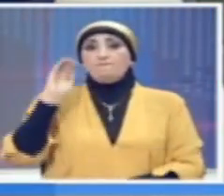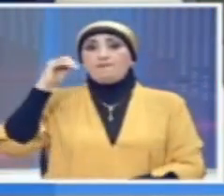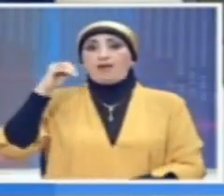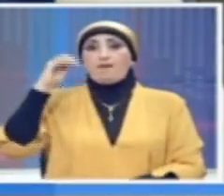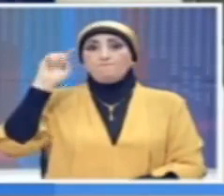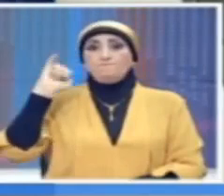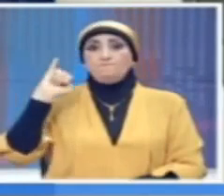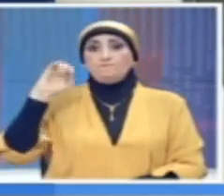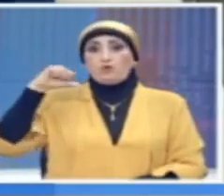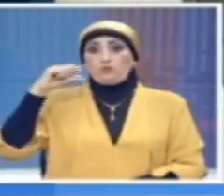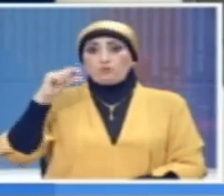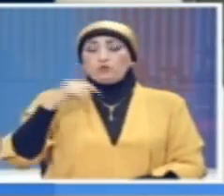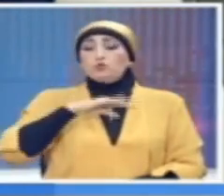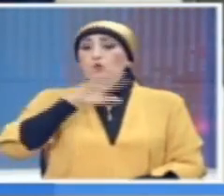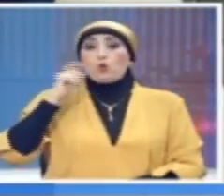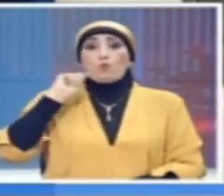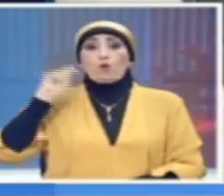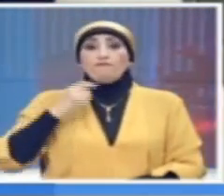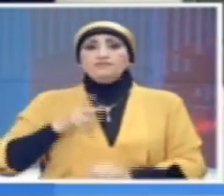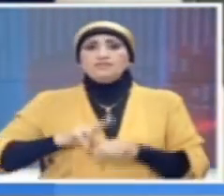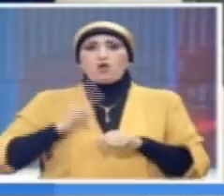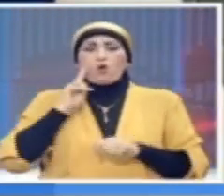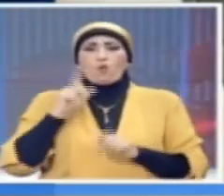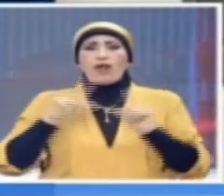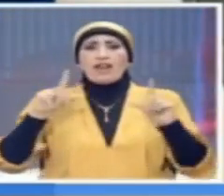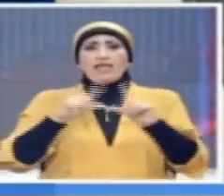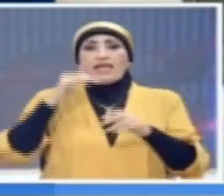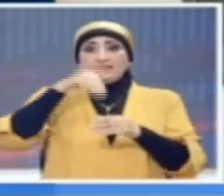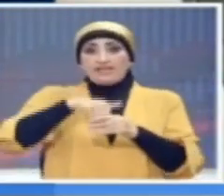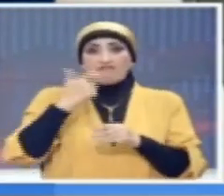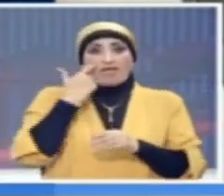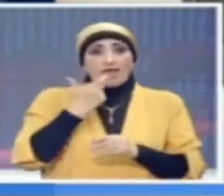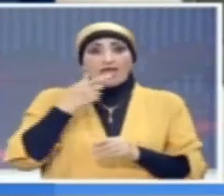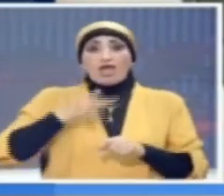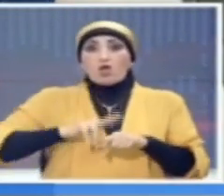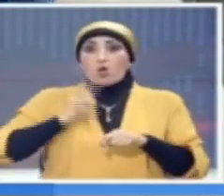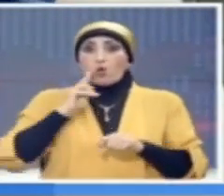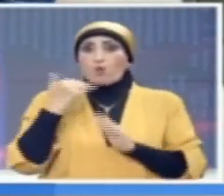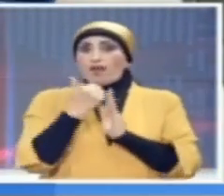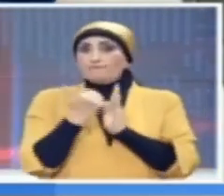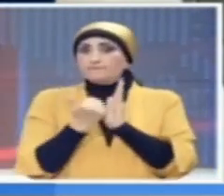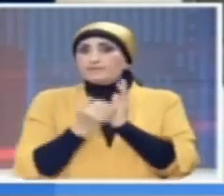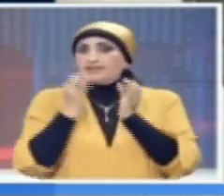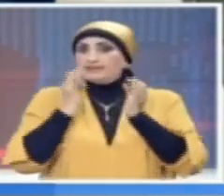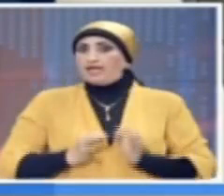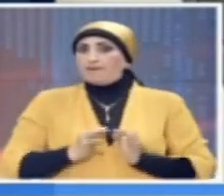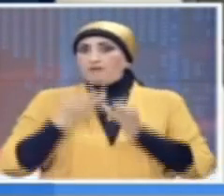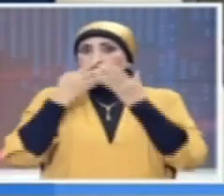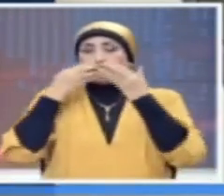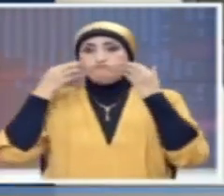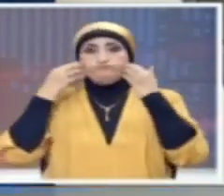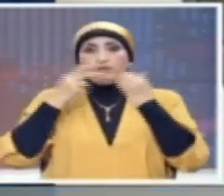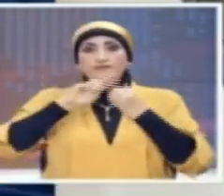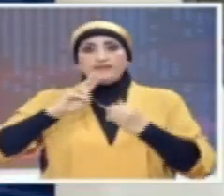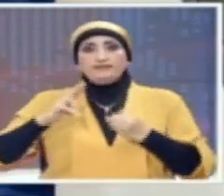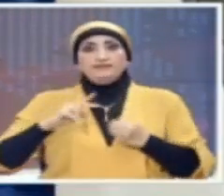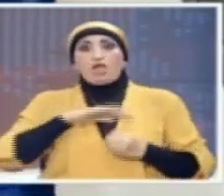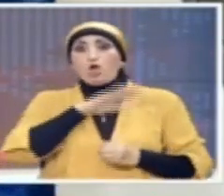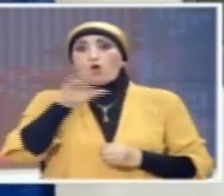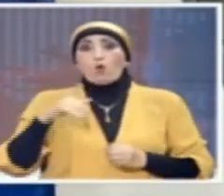شعراوي المحافظين بتفقد اللجان الانتخابية للتأكد من اتخاذ الإجراءات الاحترازية والوقائية